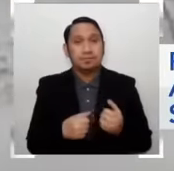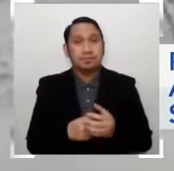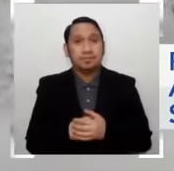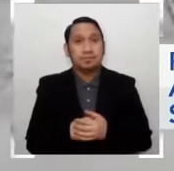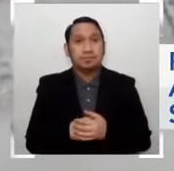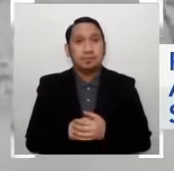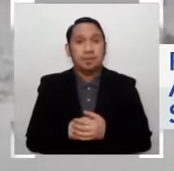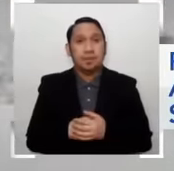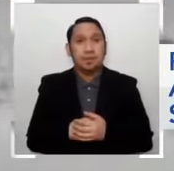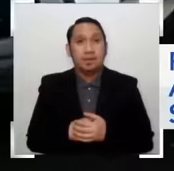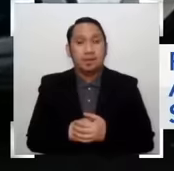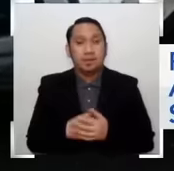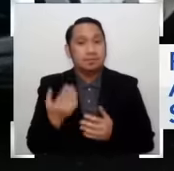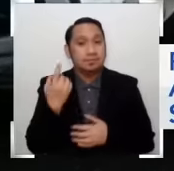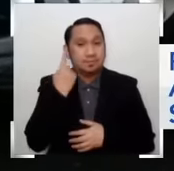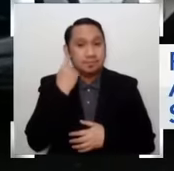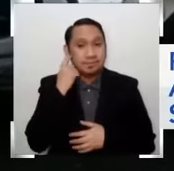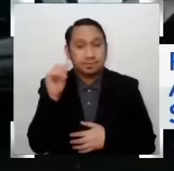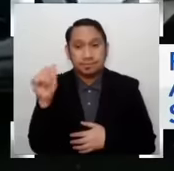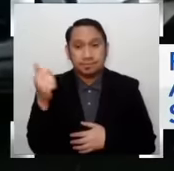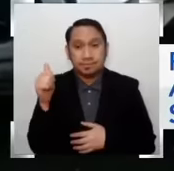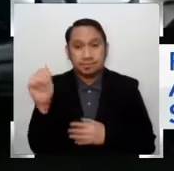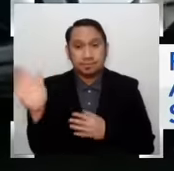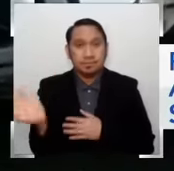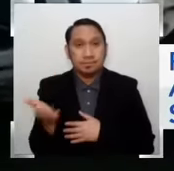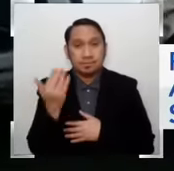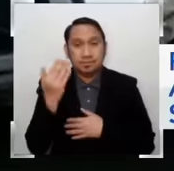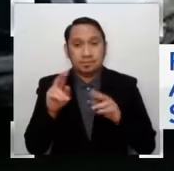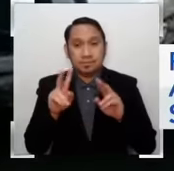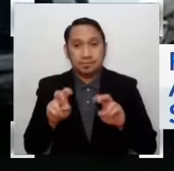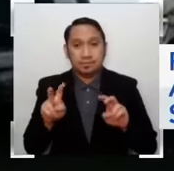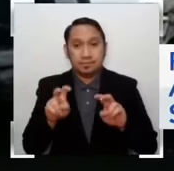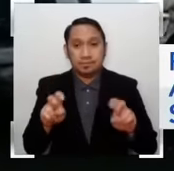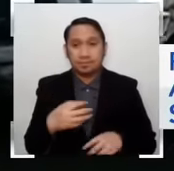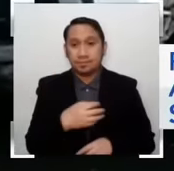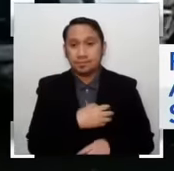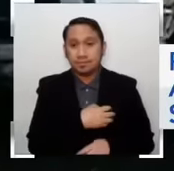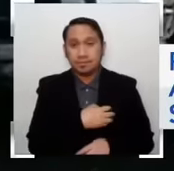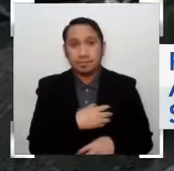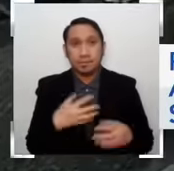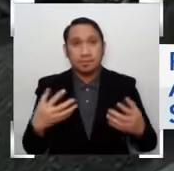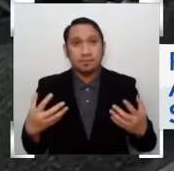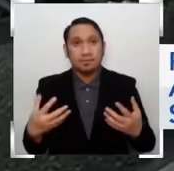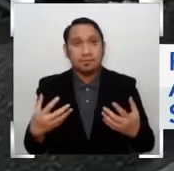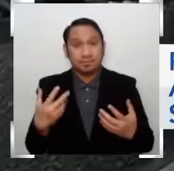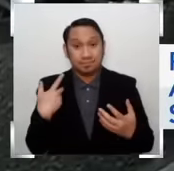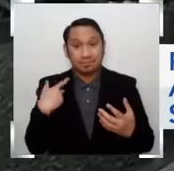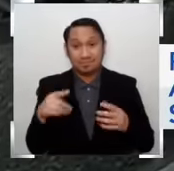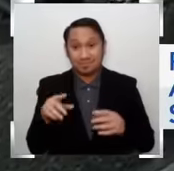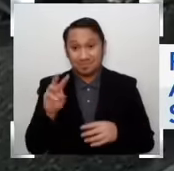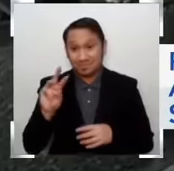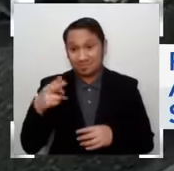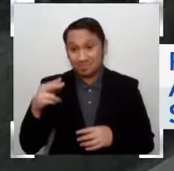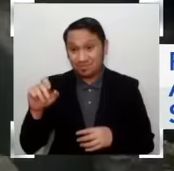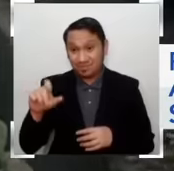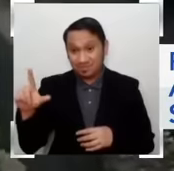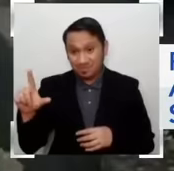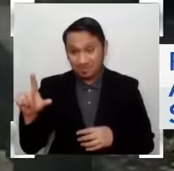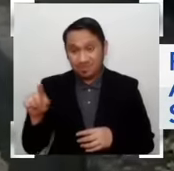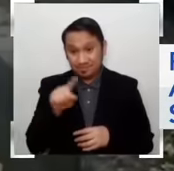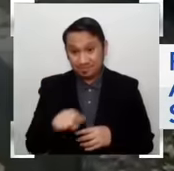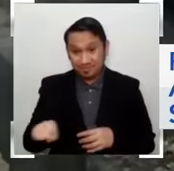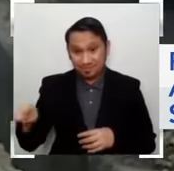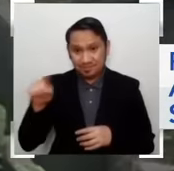alas 10 kaninang umaga. Sa imbestigasyon ng pulisya, sumabog ang gulong sa likod ng bus. Kasunod nito ang pag-usok sa likuran ng